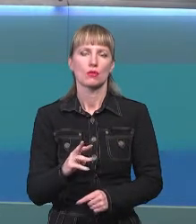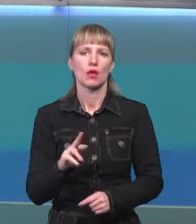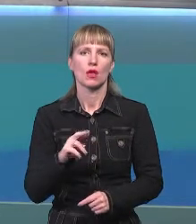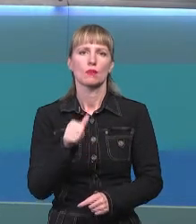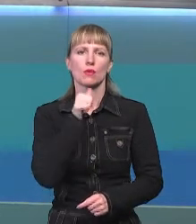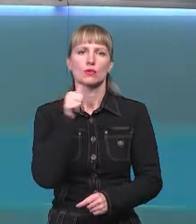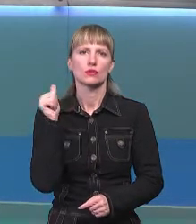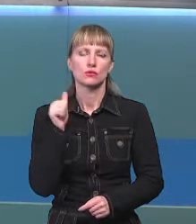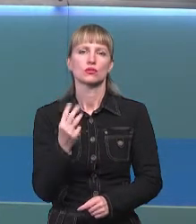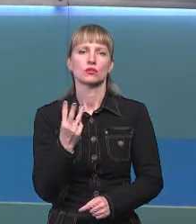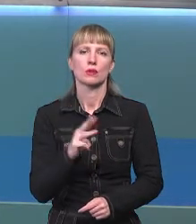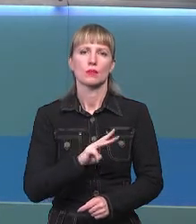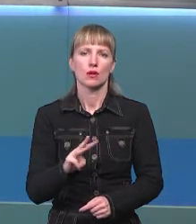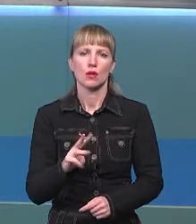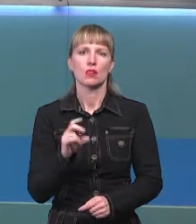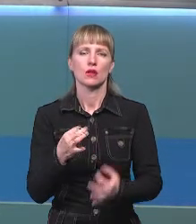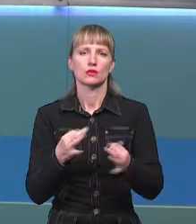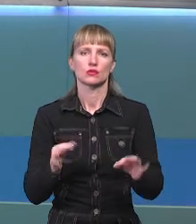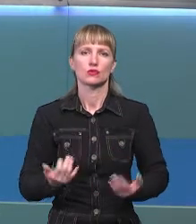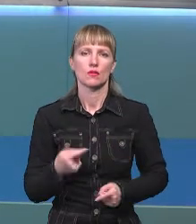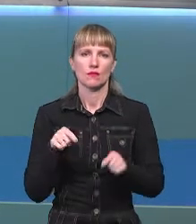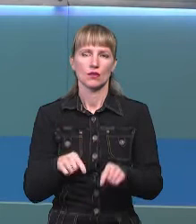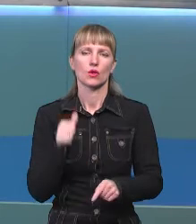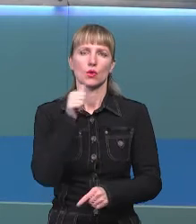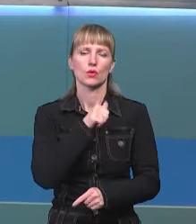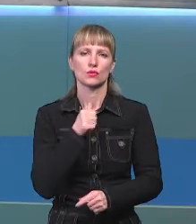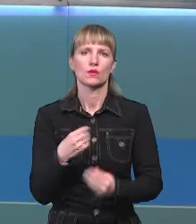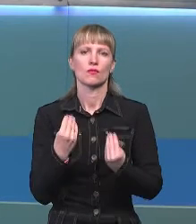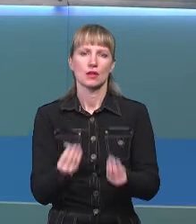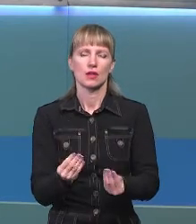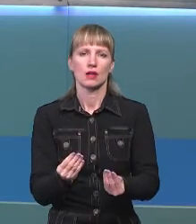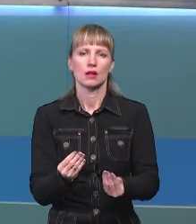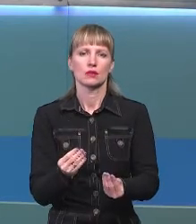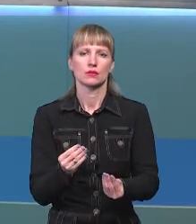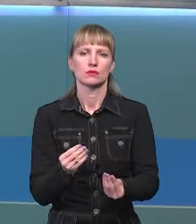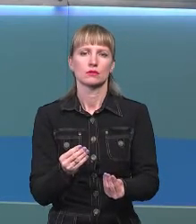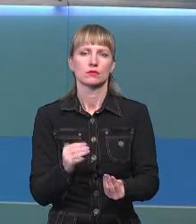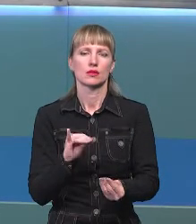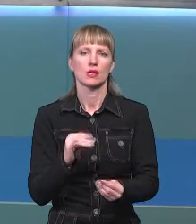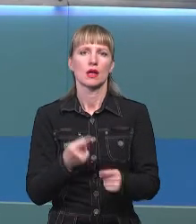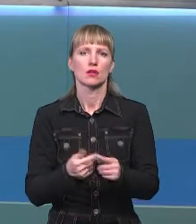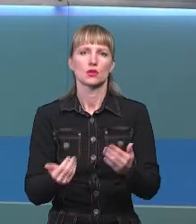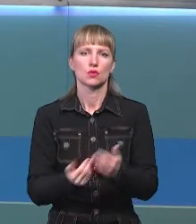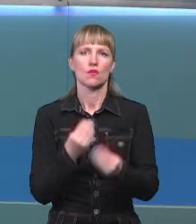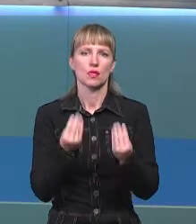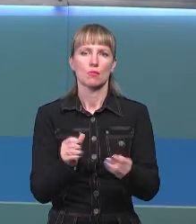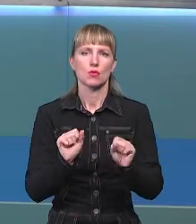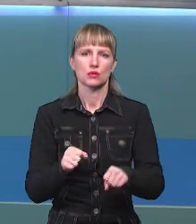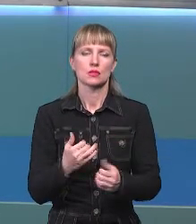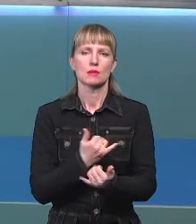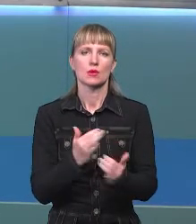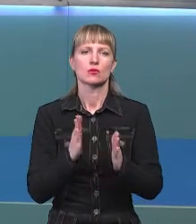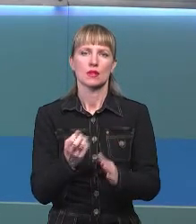минулому році, так 4 мільйони на доступне житло і в цьому році виділено. І це знов дасть нам можливість забезпечити